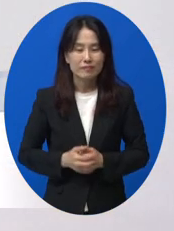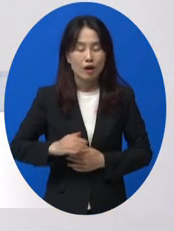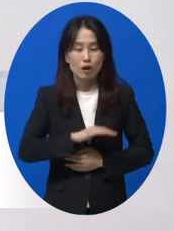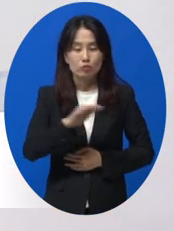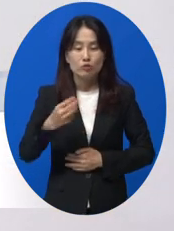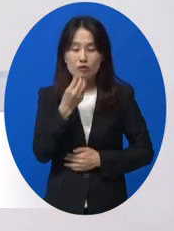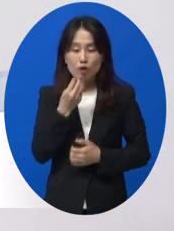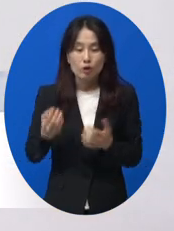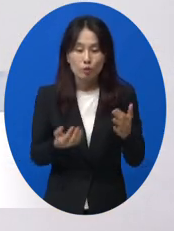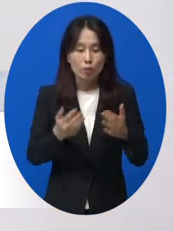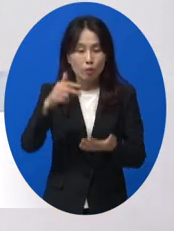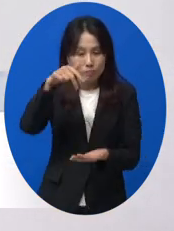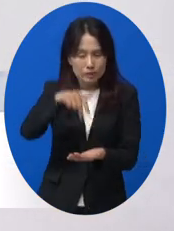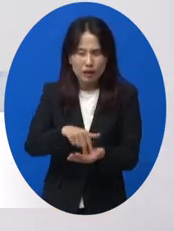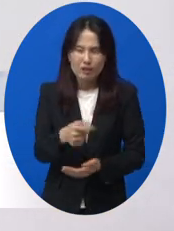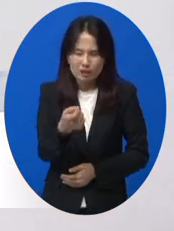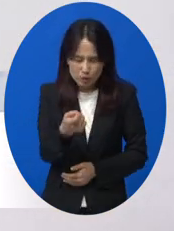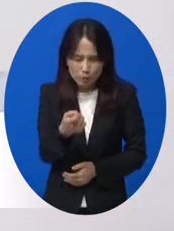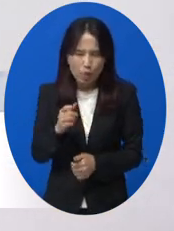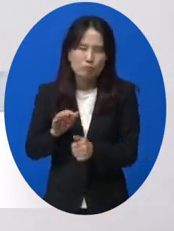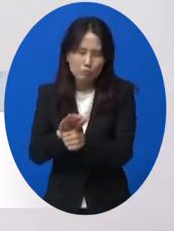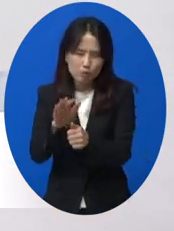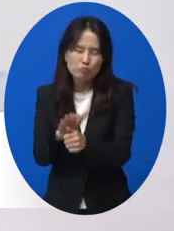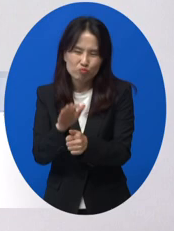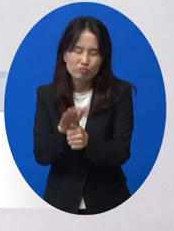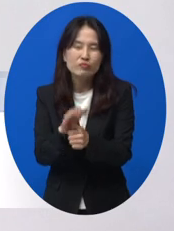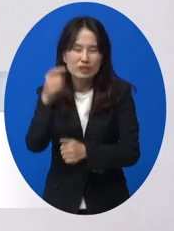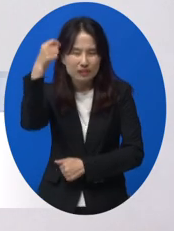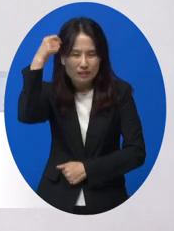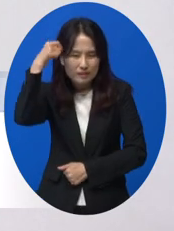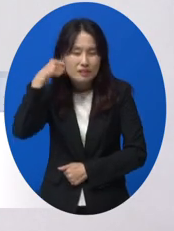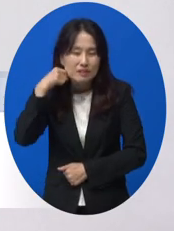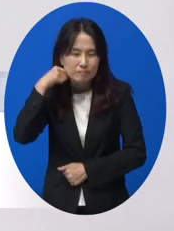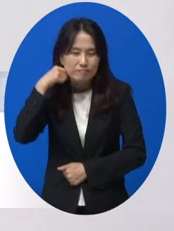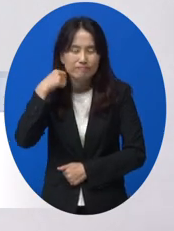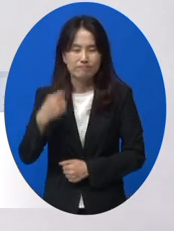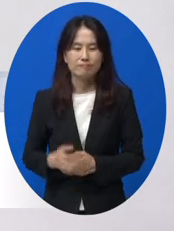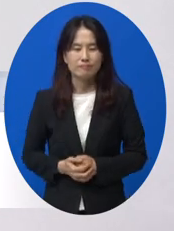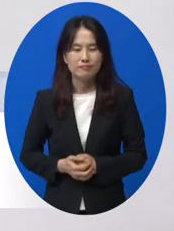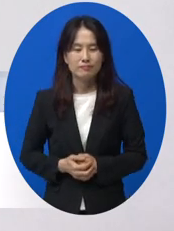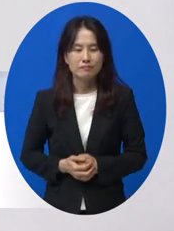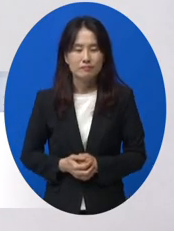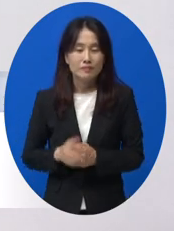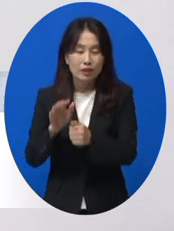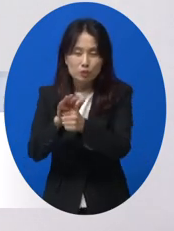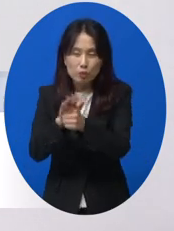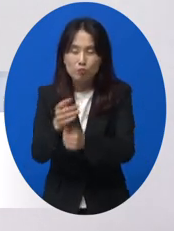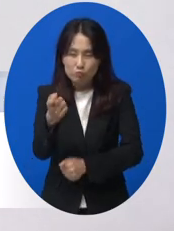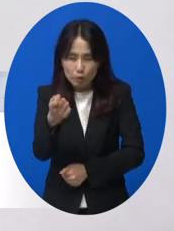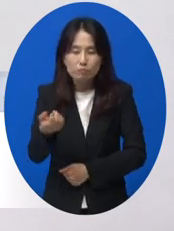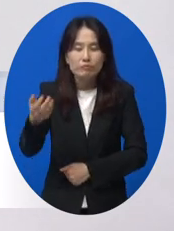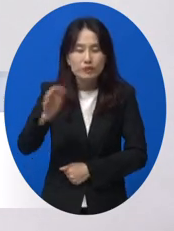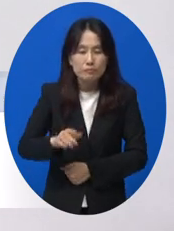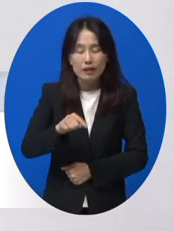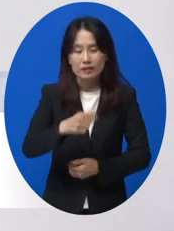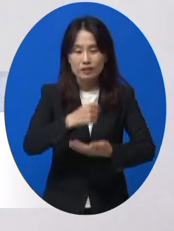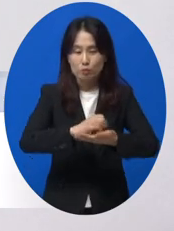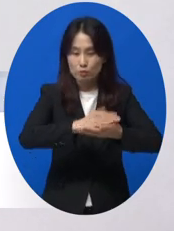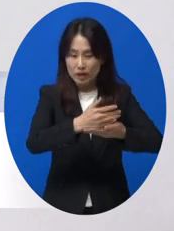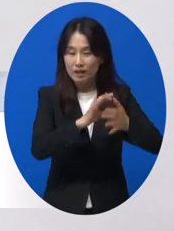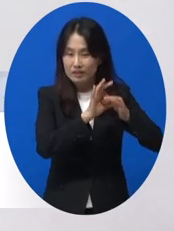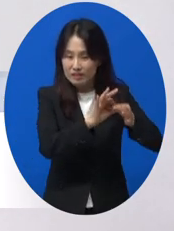뭐 도에서 뭐 아주 작은 그 성의라고 할까요? 지원이지만 이 누림통장